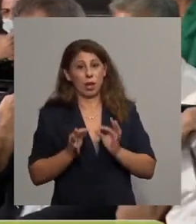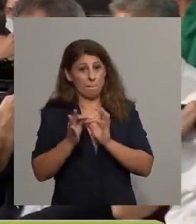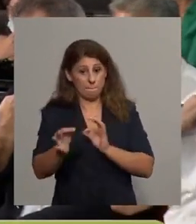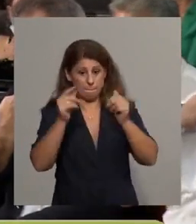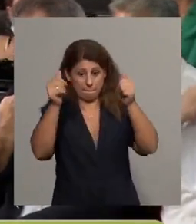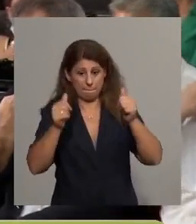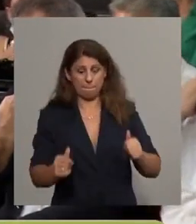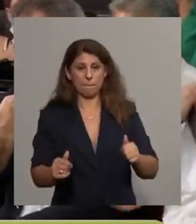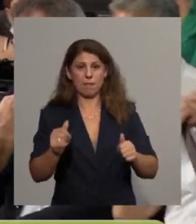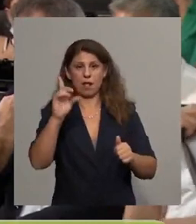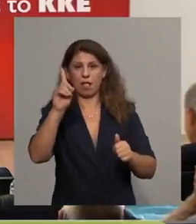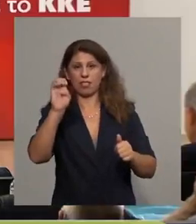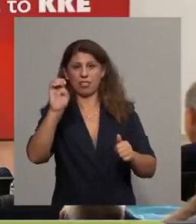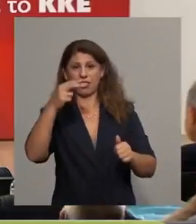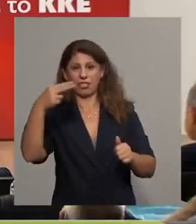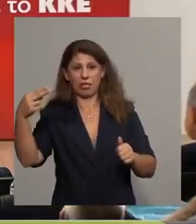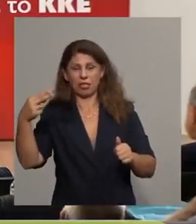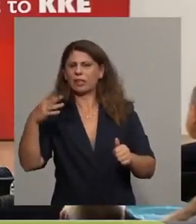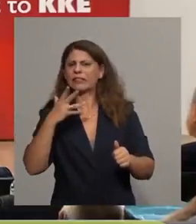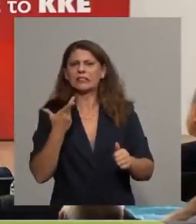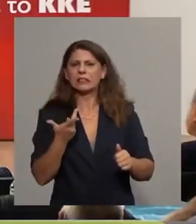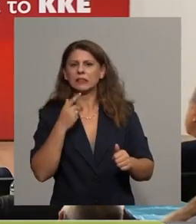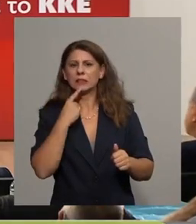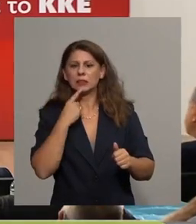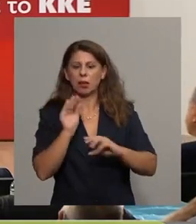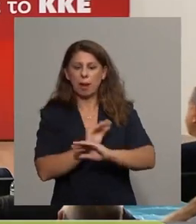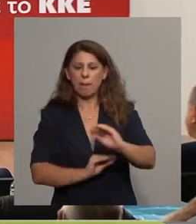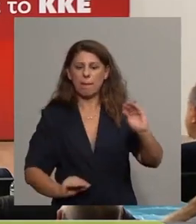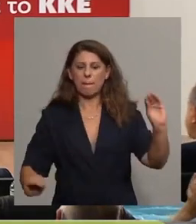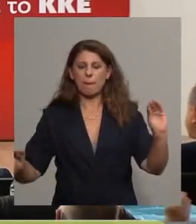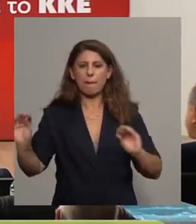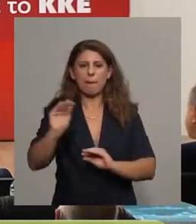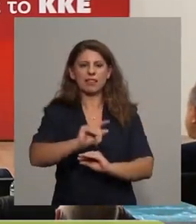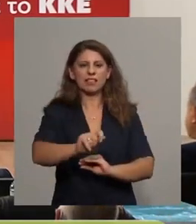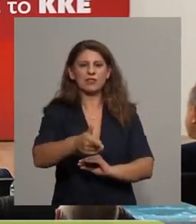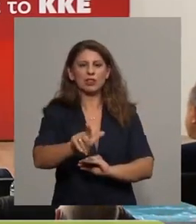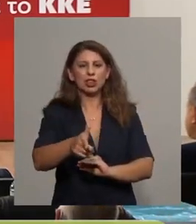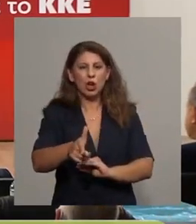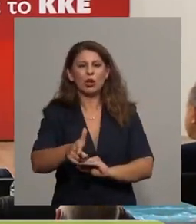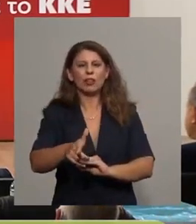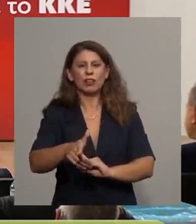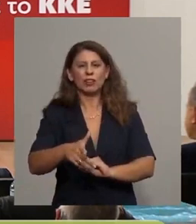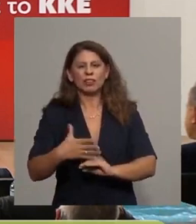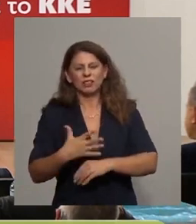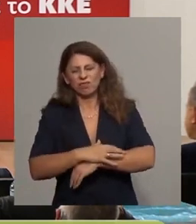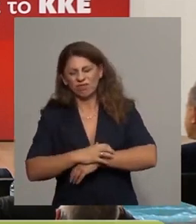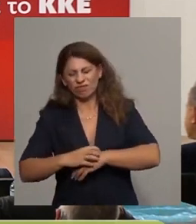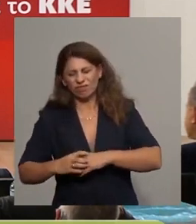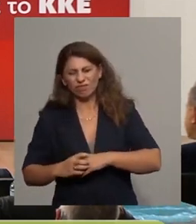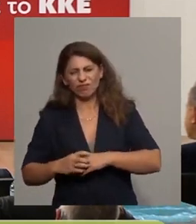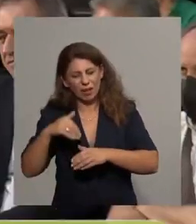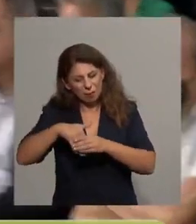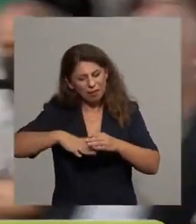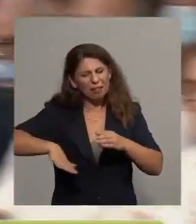στη ΔΕΘ δεν είναι τίποτε άλλο παρά μια αναδιανομή της φτώχειας και της μιζέριας ανάμεσα στα ίδια